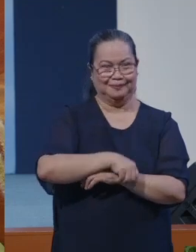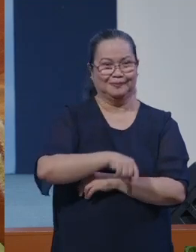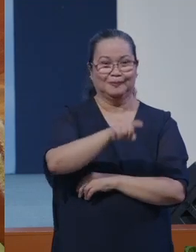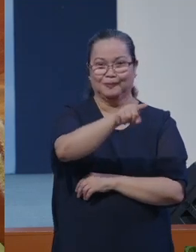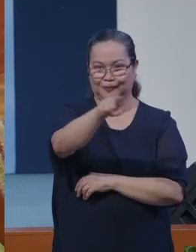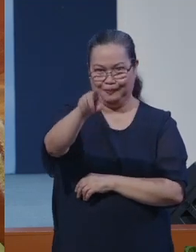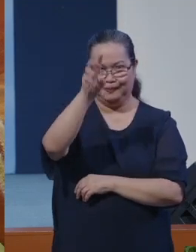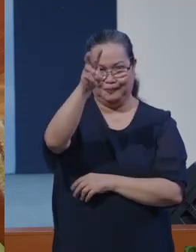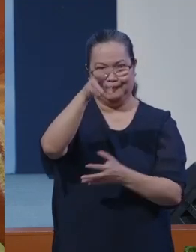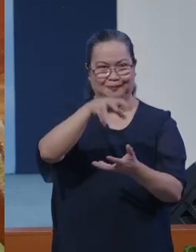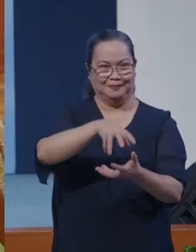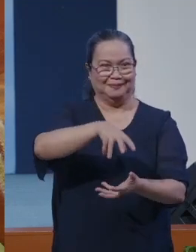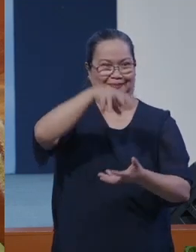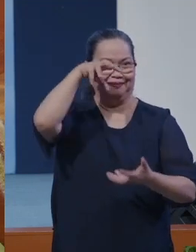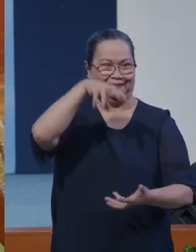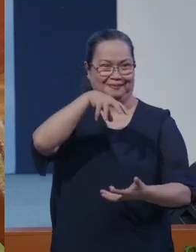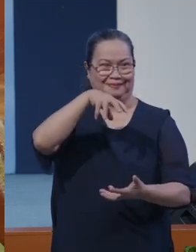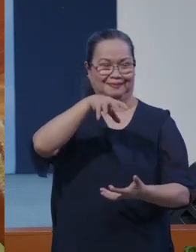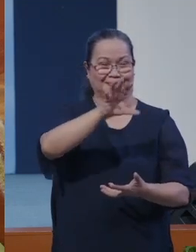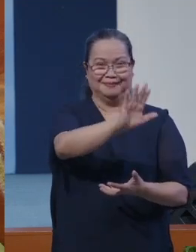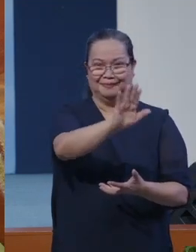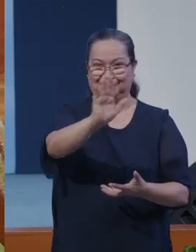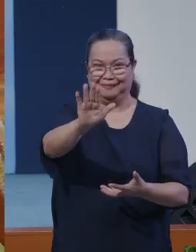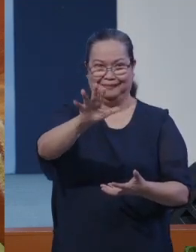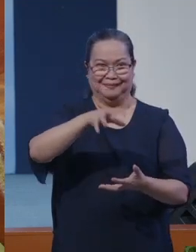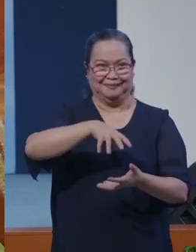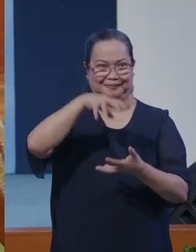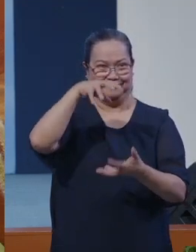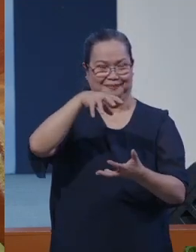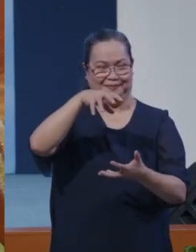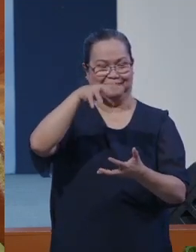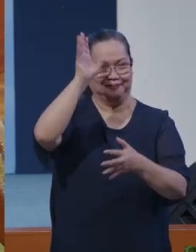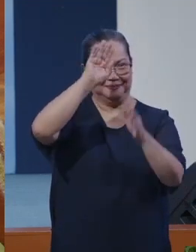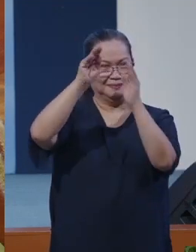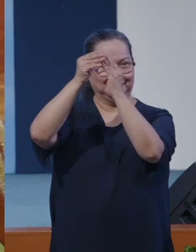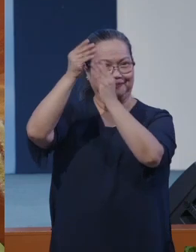po kayo sa inyong kayamanan sa langit.